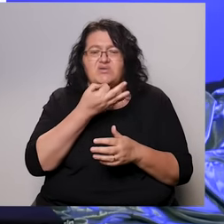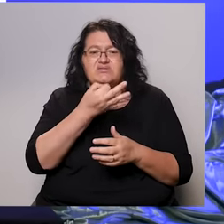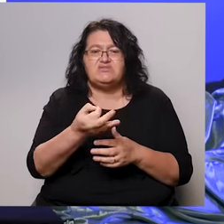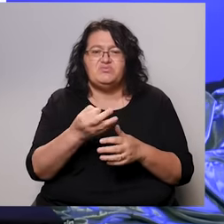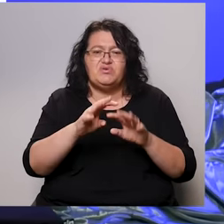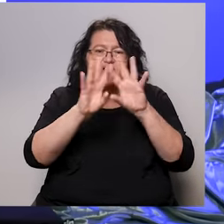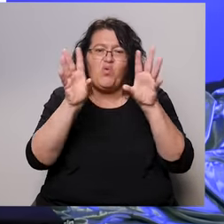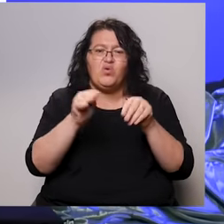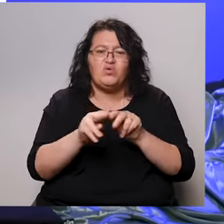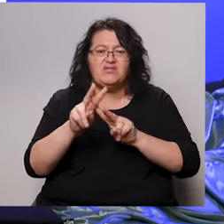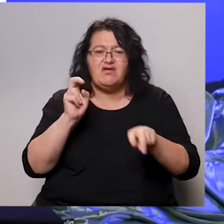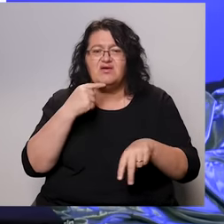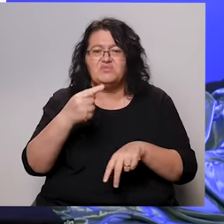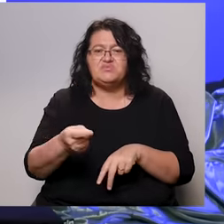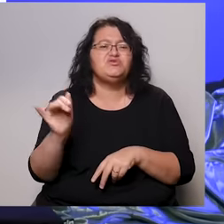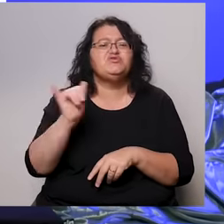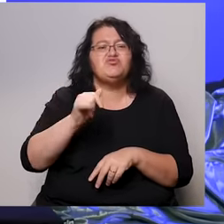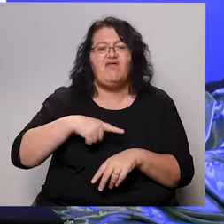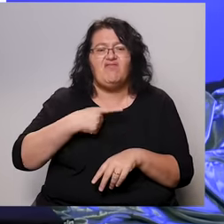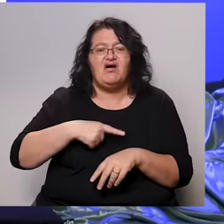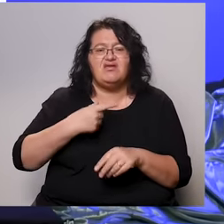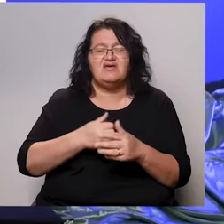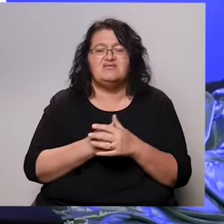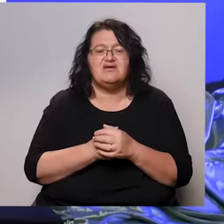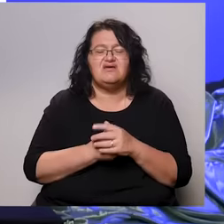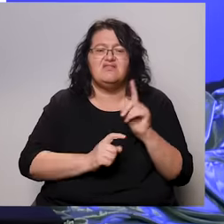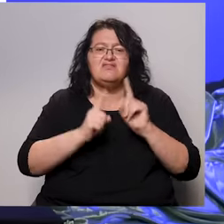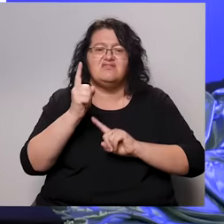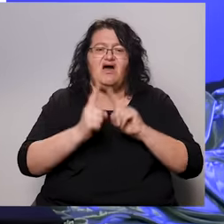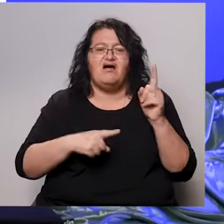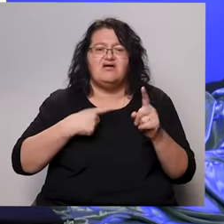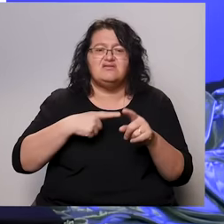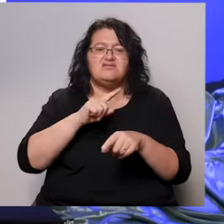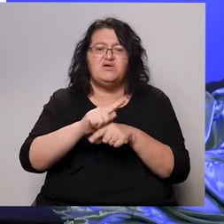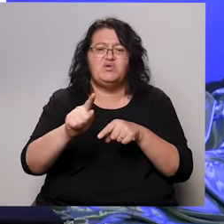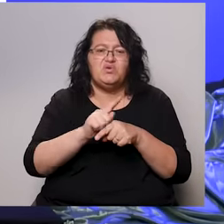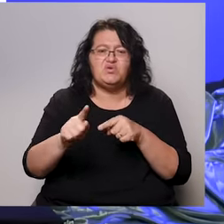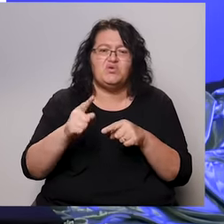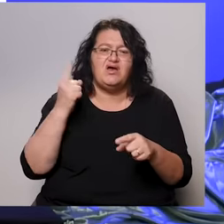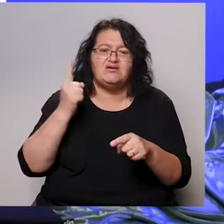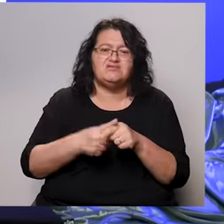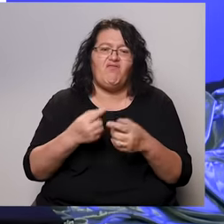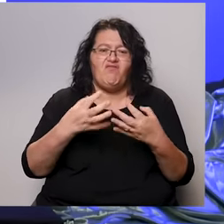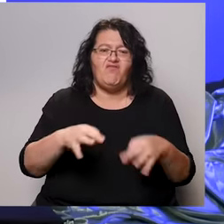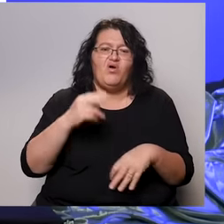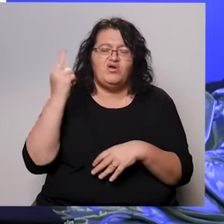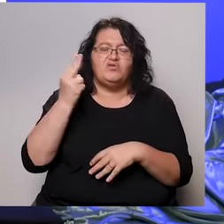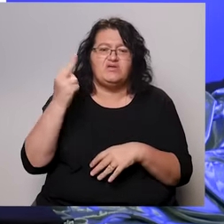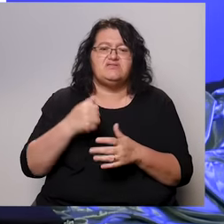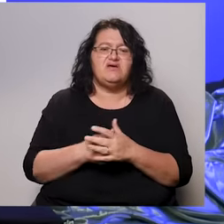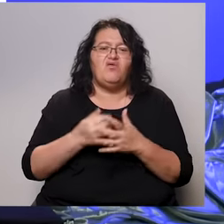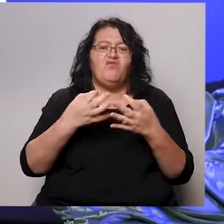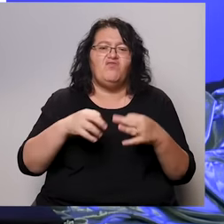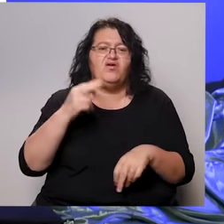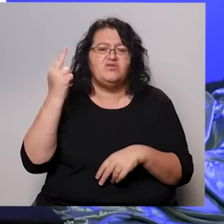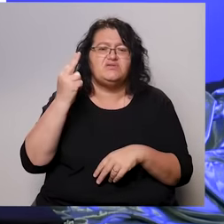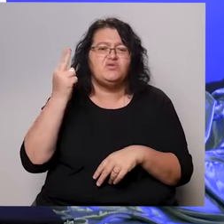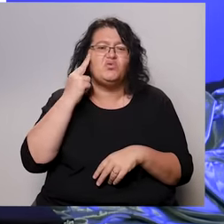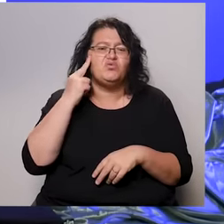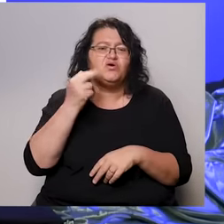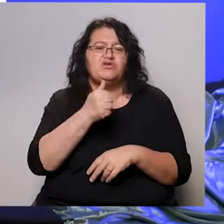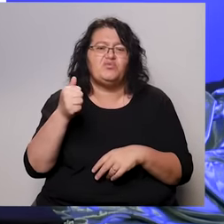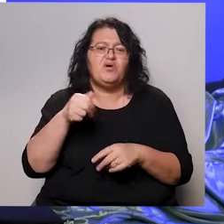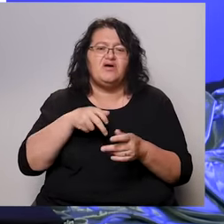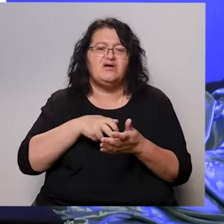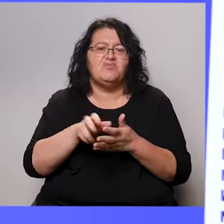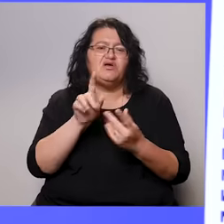concluzionez la ce am zis mai devreme, că sunt unii care spun că dacă sunt lucrurile astea împlinite, e voia lui Dumnezeu. Voia lui Dumnezeu o cunoaștem doar atunci când